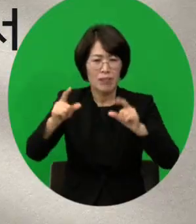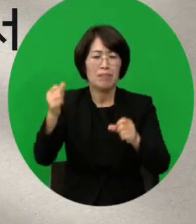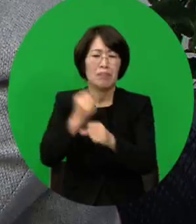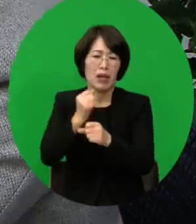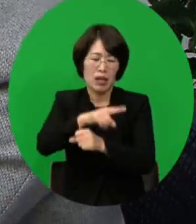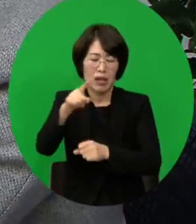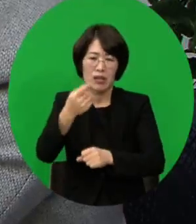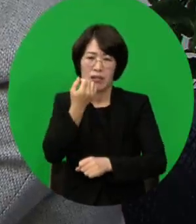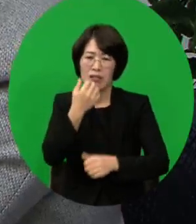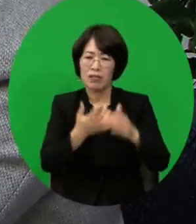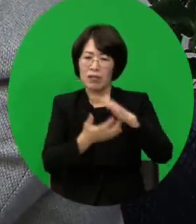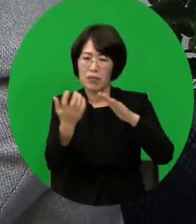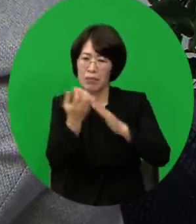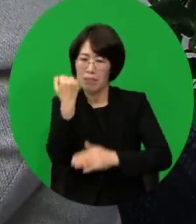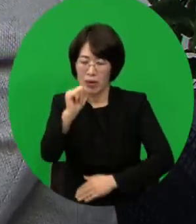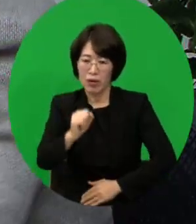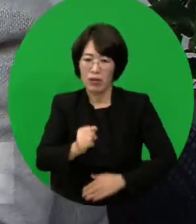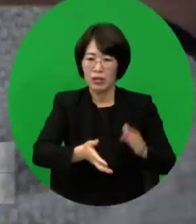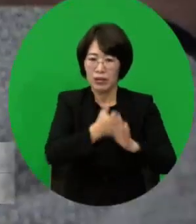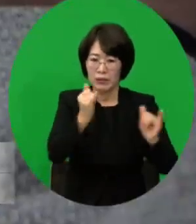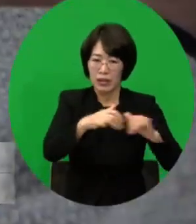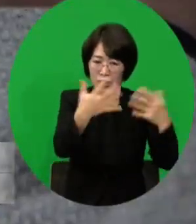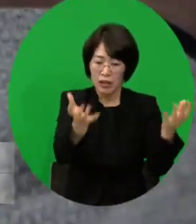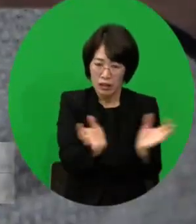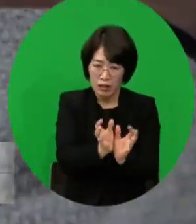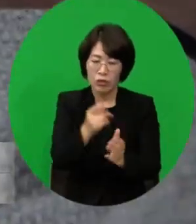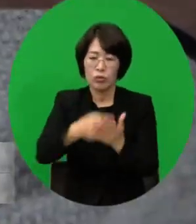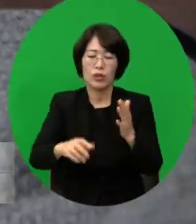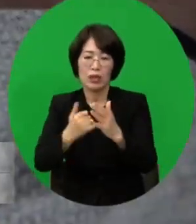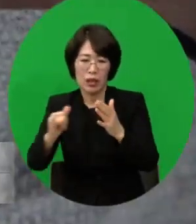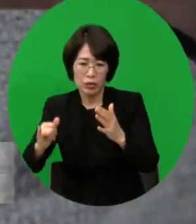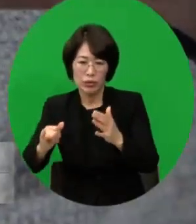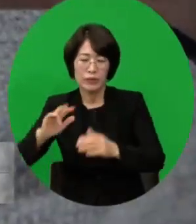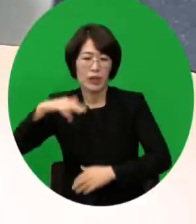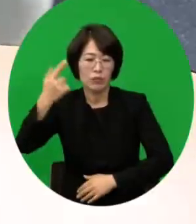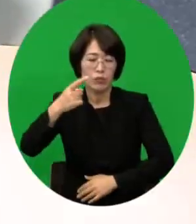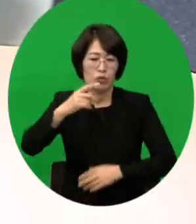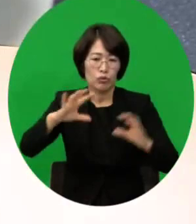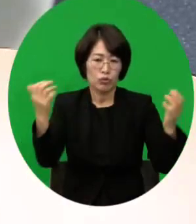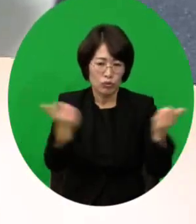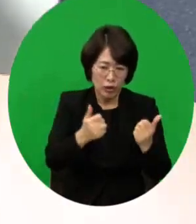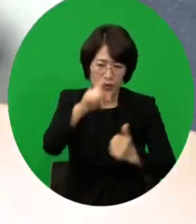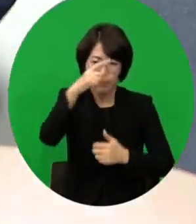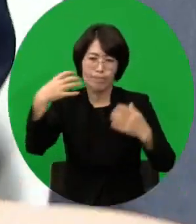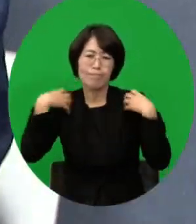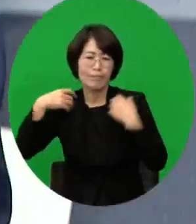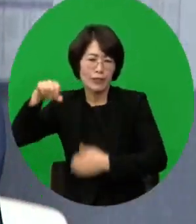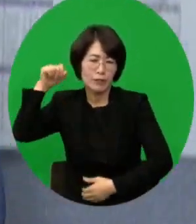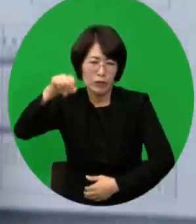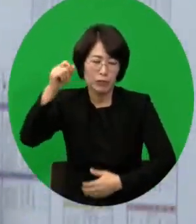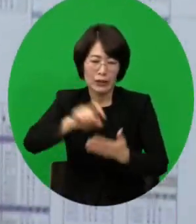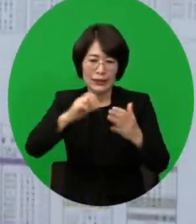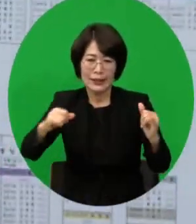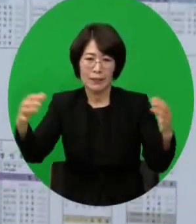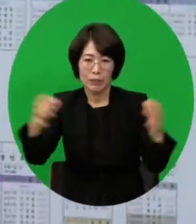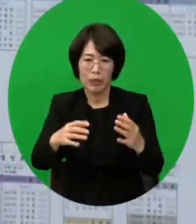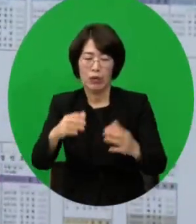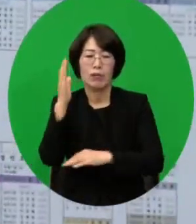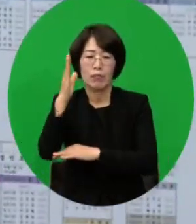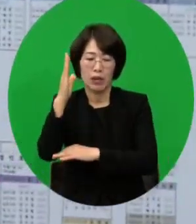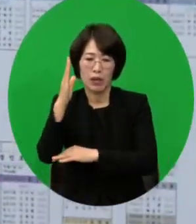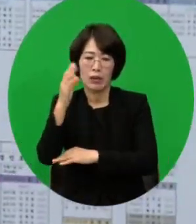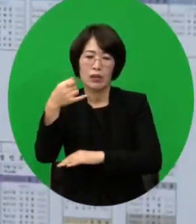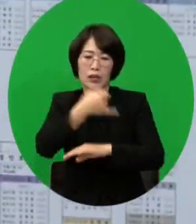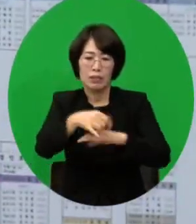같아서 유족들과 시민사회단체는 다음 주 전남 도청과 국회에서 정부를 규탄하는 기자 회견을 열고 기획단의